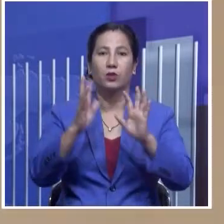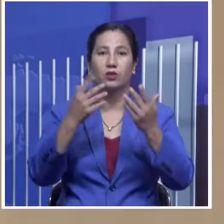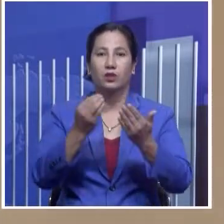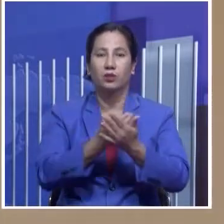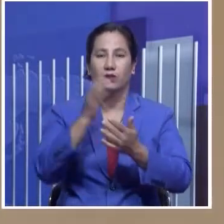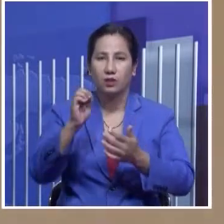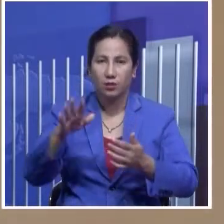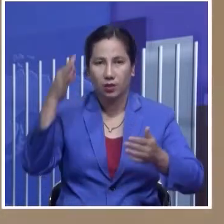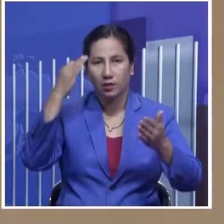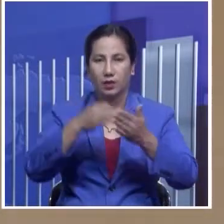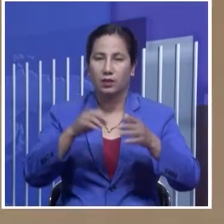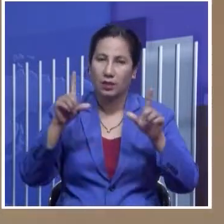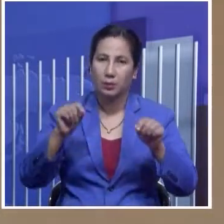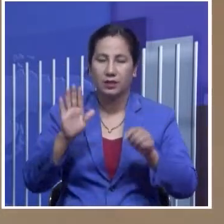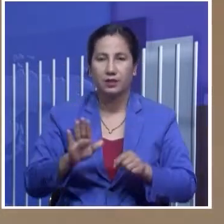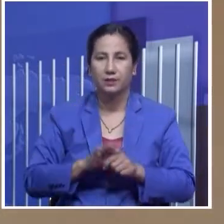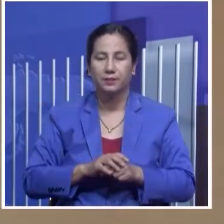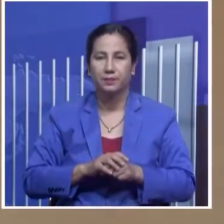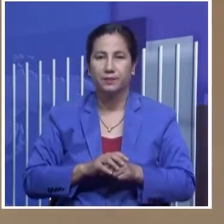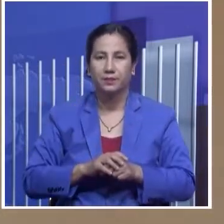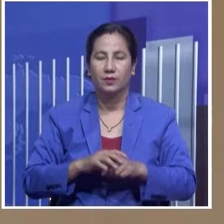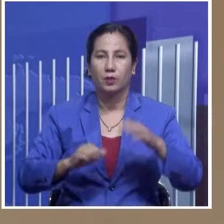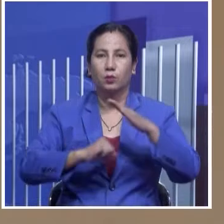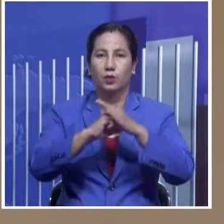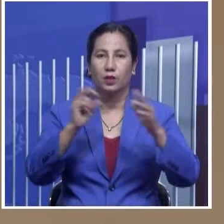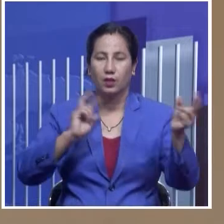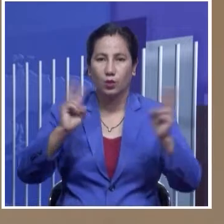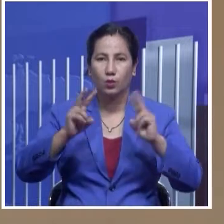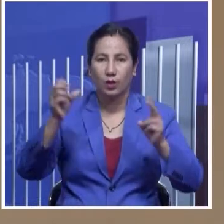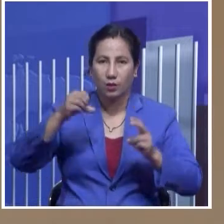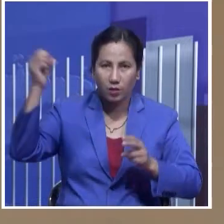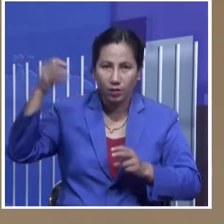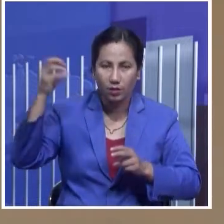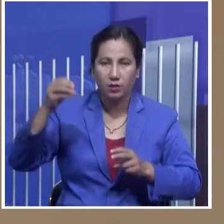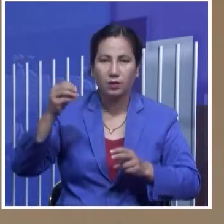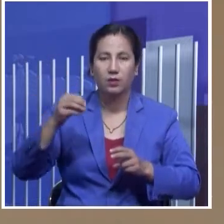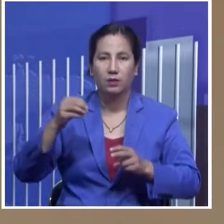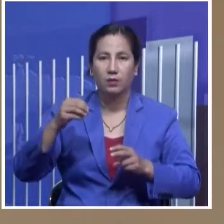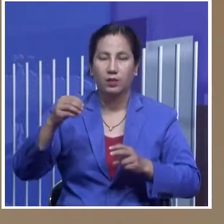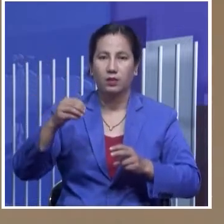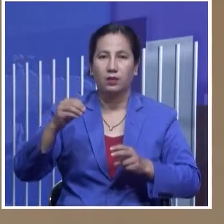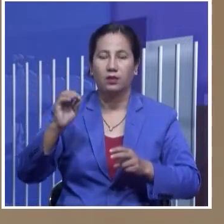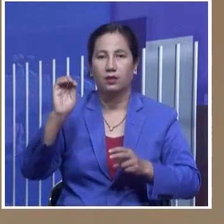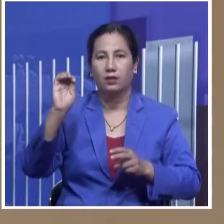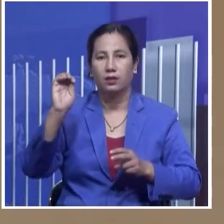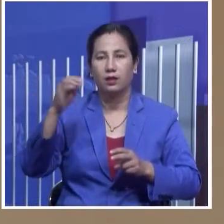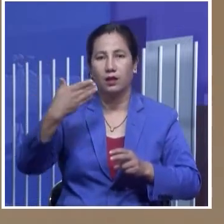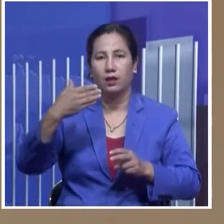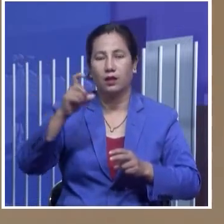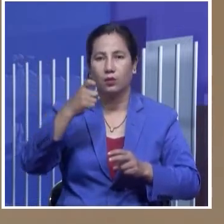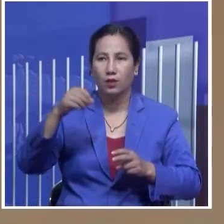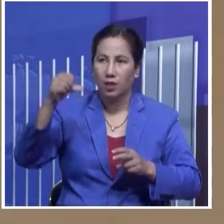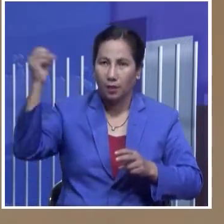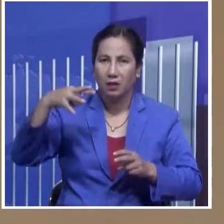अलिकति ध्यान दिनुपर्ने हुन्छ होइन। र खास गरिकन यो वर्षायाममा हिउँदमा चाहिँ सिँचाइको लागि पानी प्राप्त